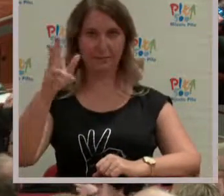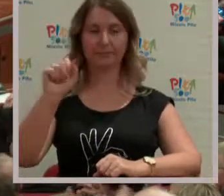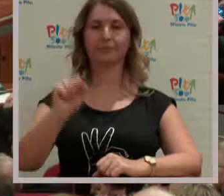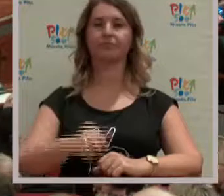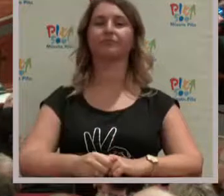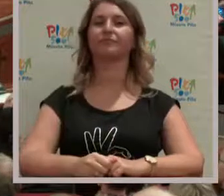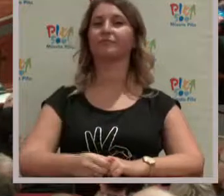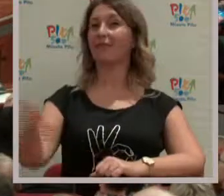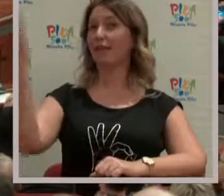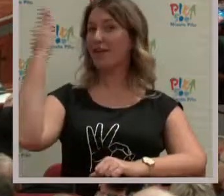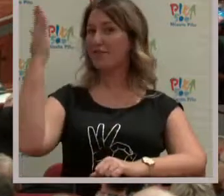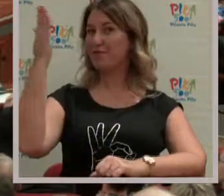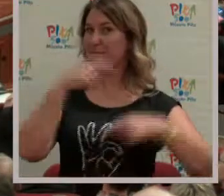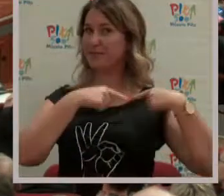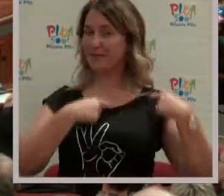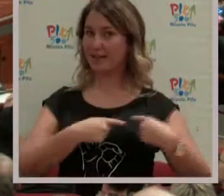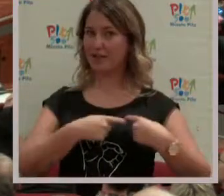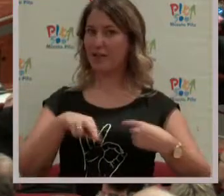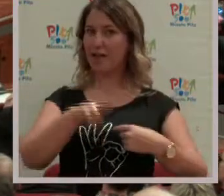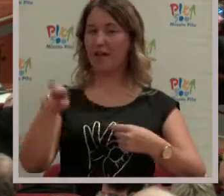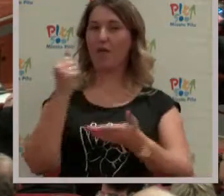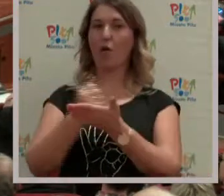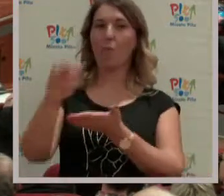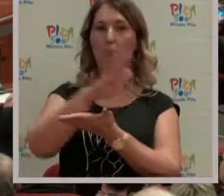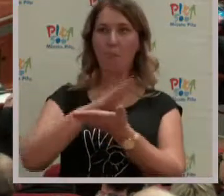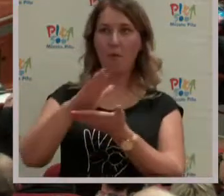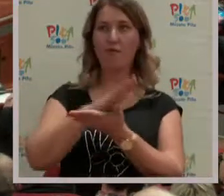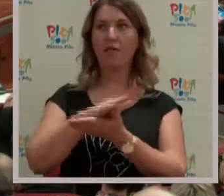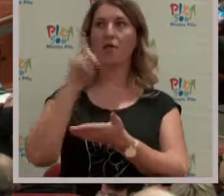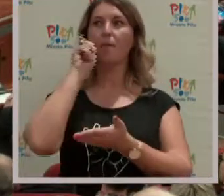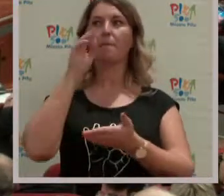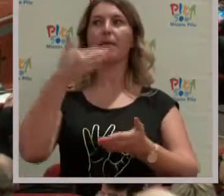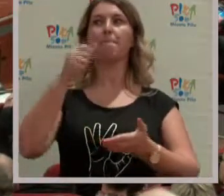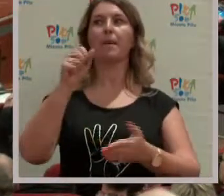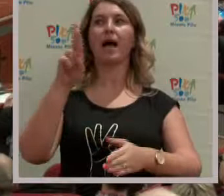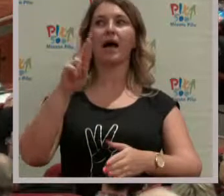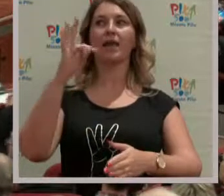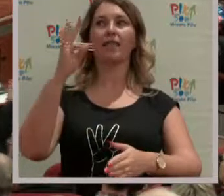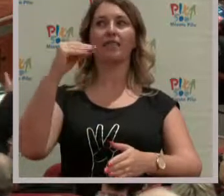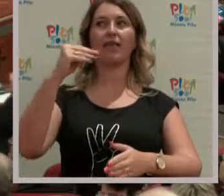Witam serdecznie radnego Rady Powiatu w Pile pana Mariana Martenkę.